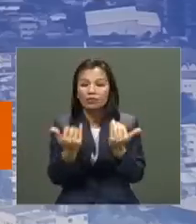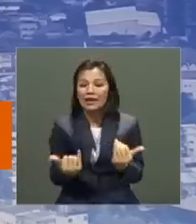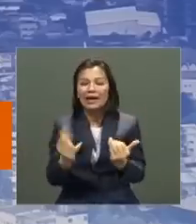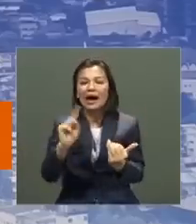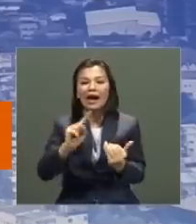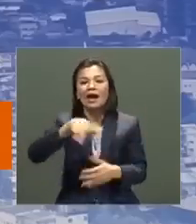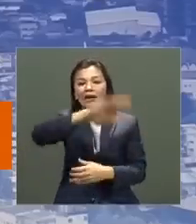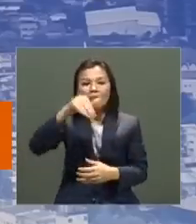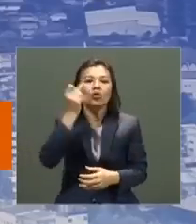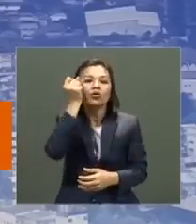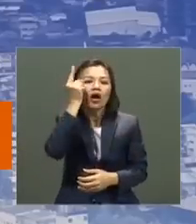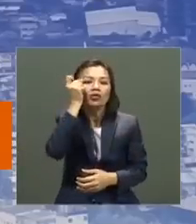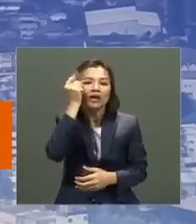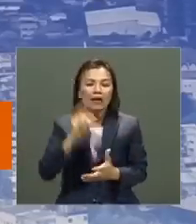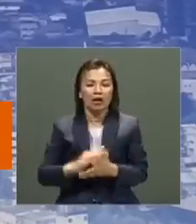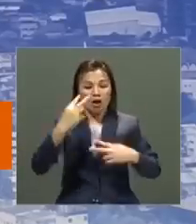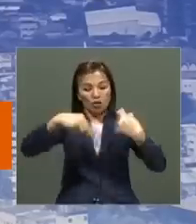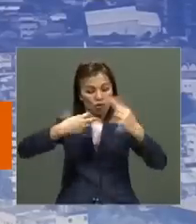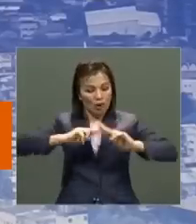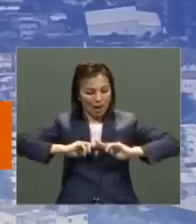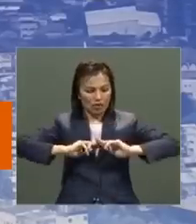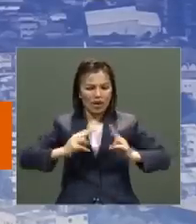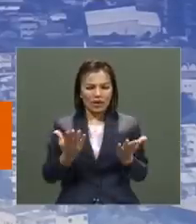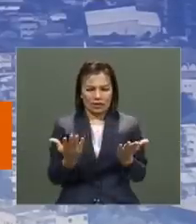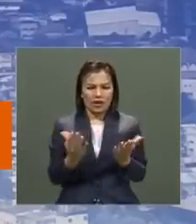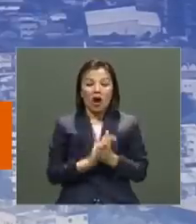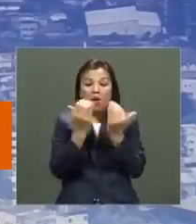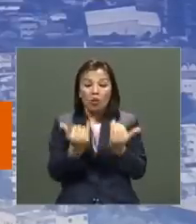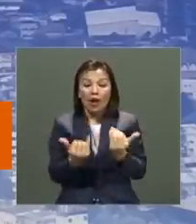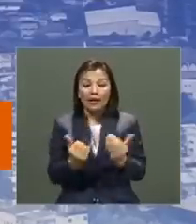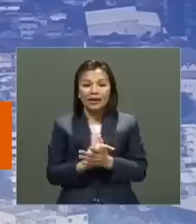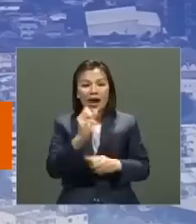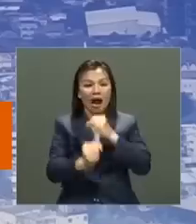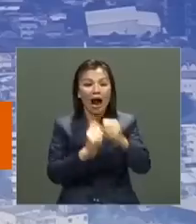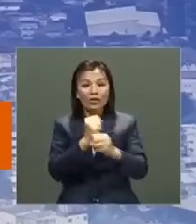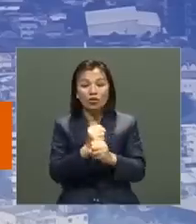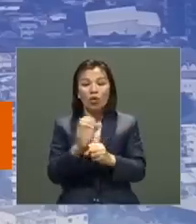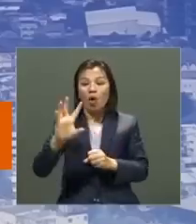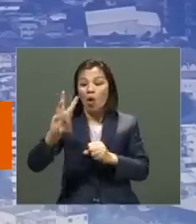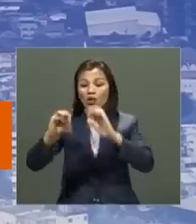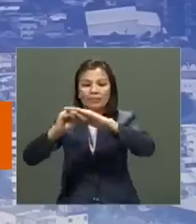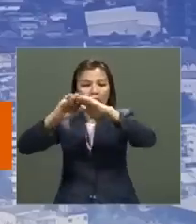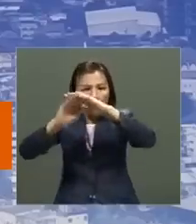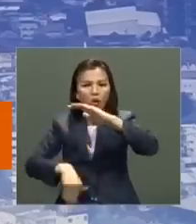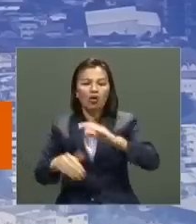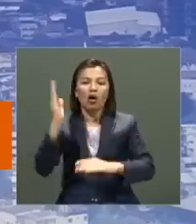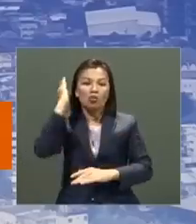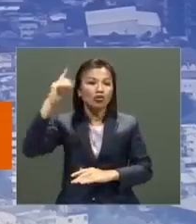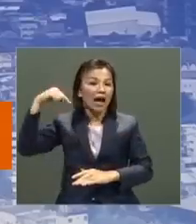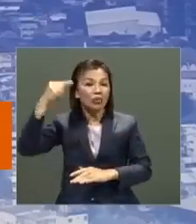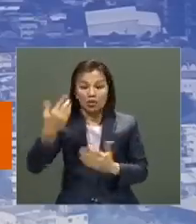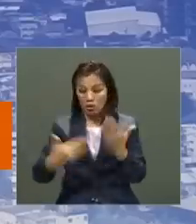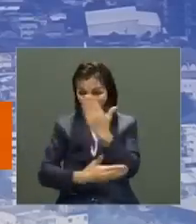เพื่อให้ท่านได้เข้าใจและก็ดูแลนะครับตอนนี้วันนี้อายุต่ำกว่า 60ทั้งสิ้นแล้วทั้งเพศหญิงเพศ